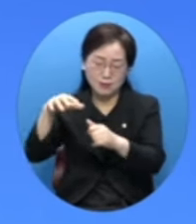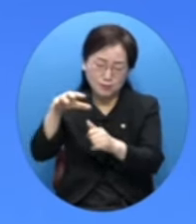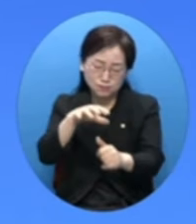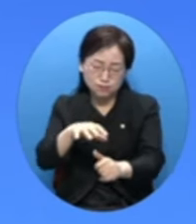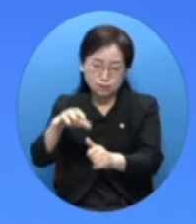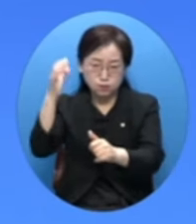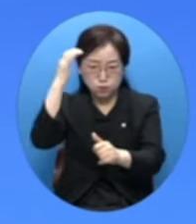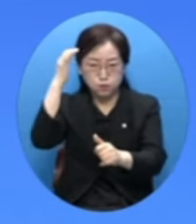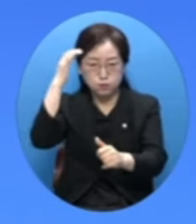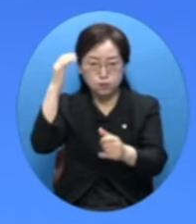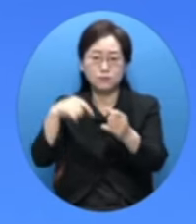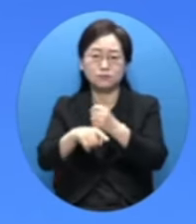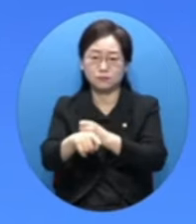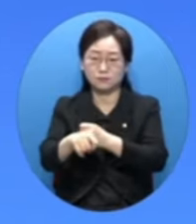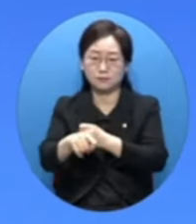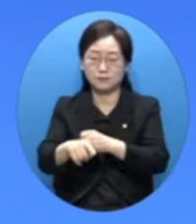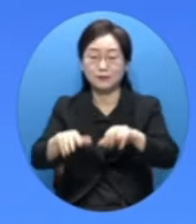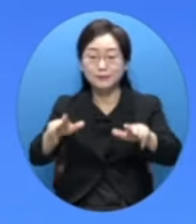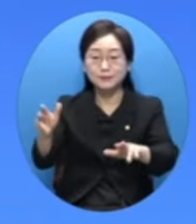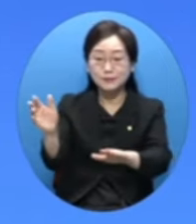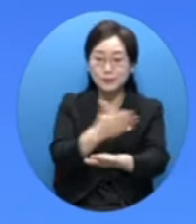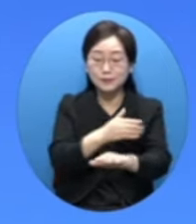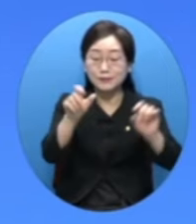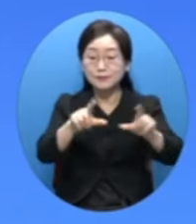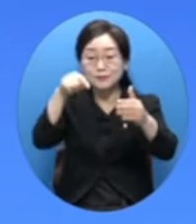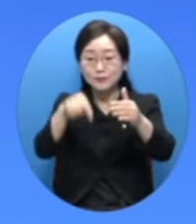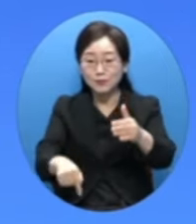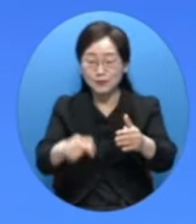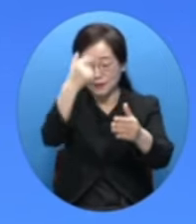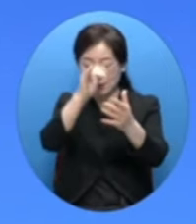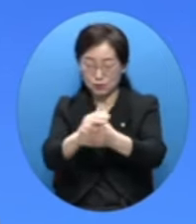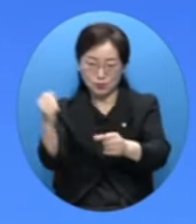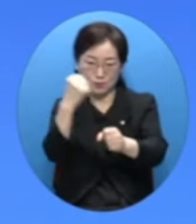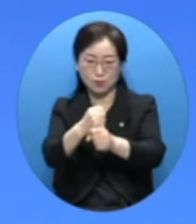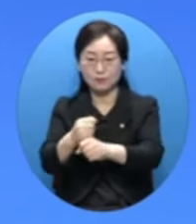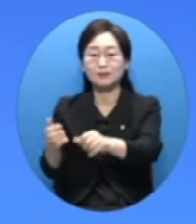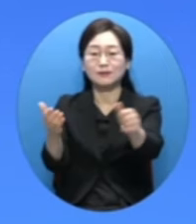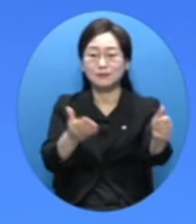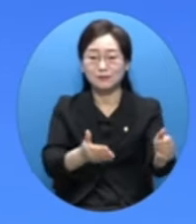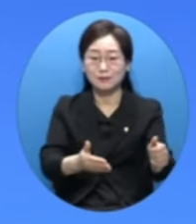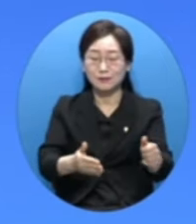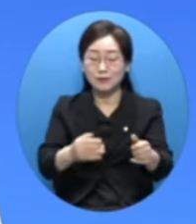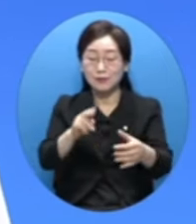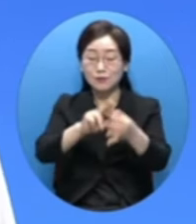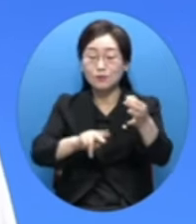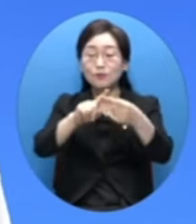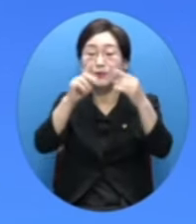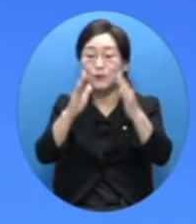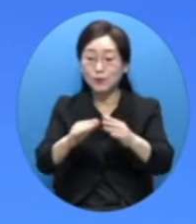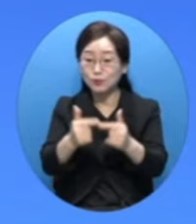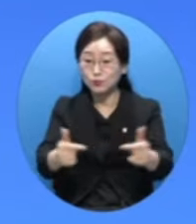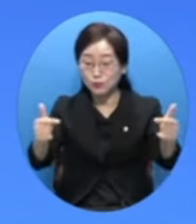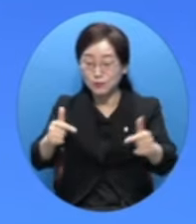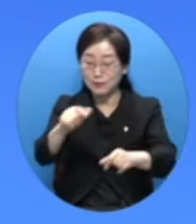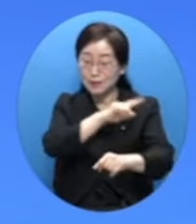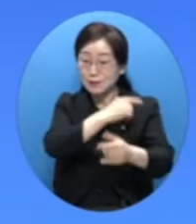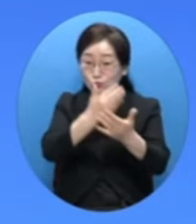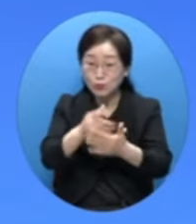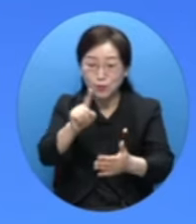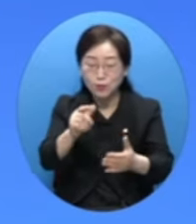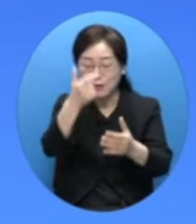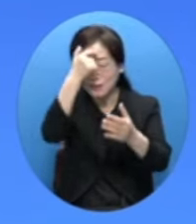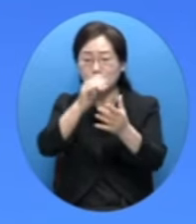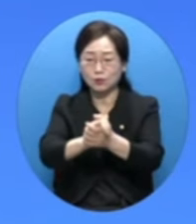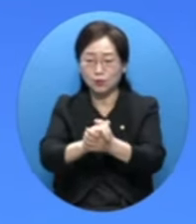살아가고 있는 것입니다. 오늘 이 시간부터 여러분 삶 속에 기도 회복되기를 바랍니다. 우리 순복음교회 부흥의 핵심이 기도입니다.